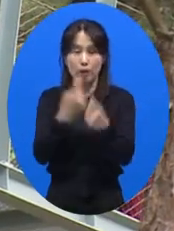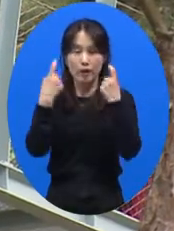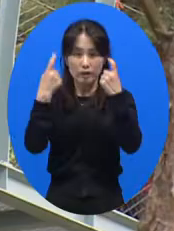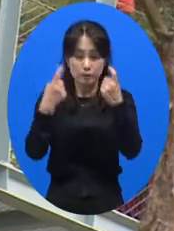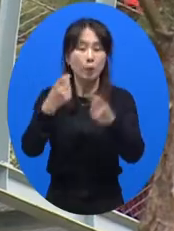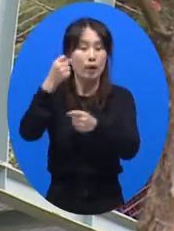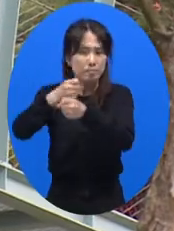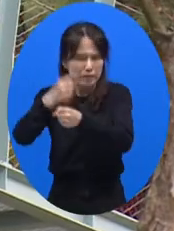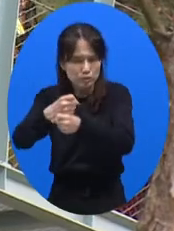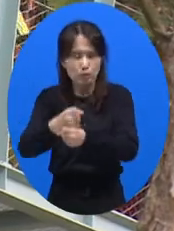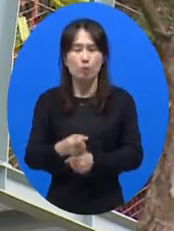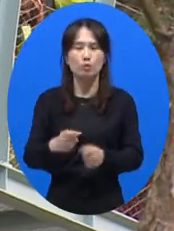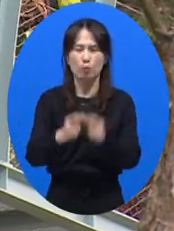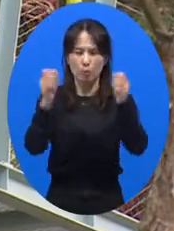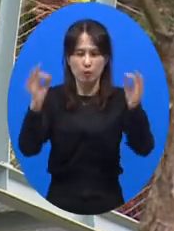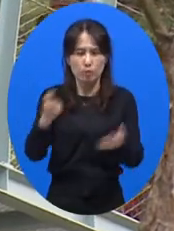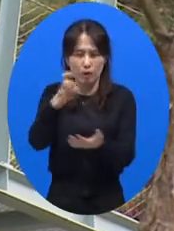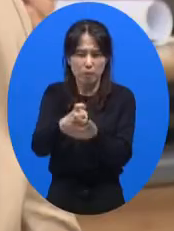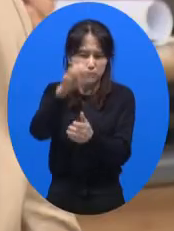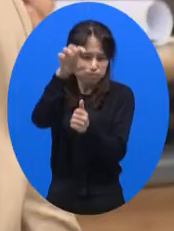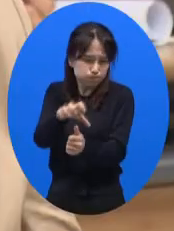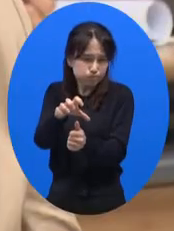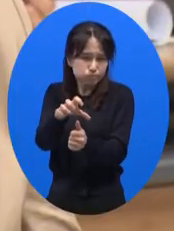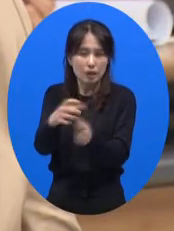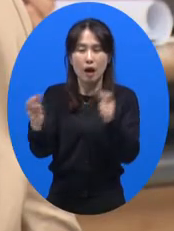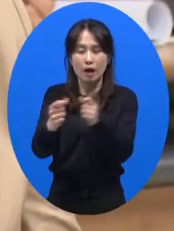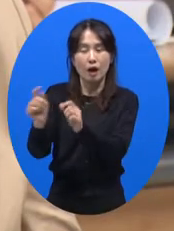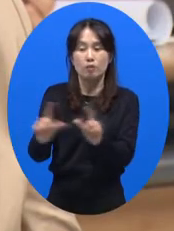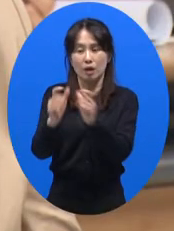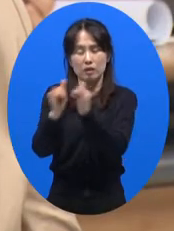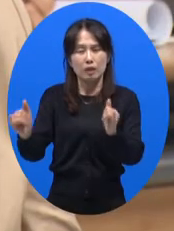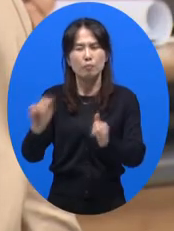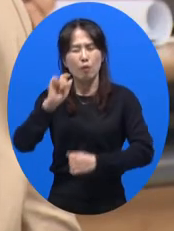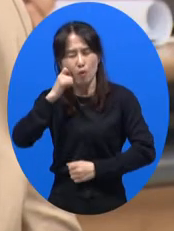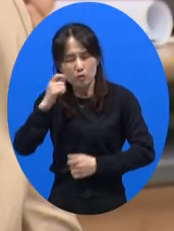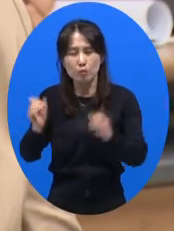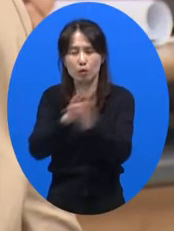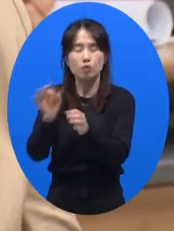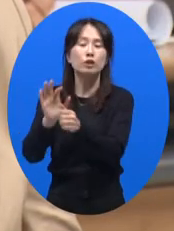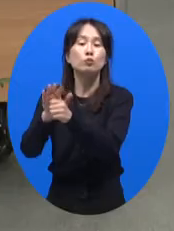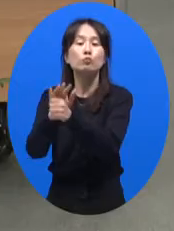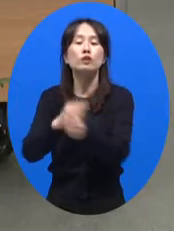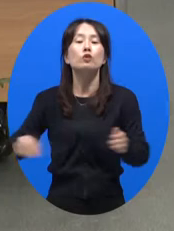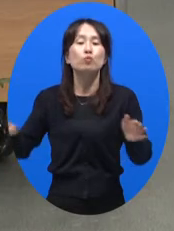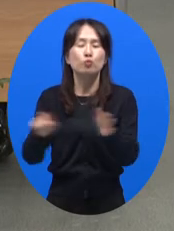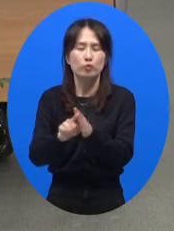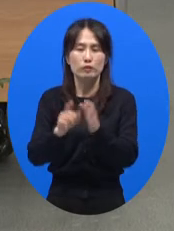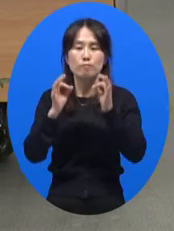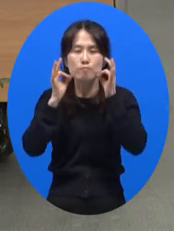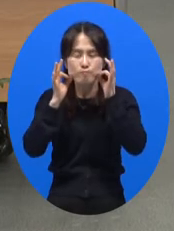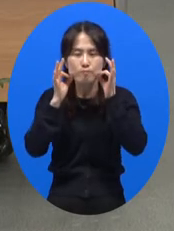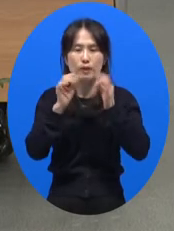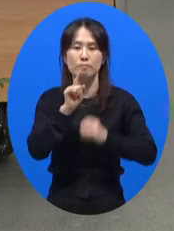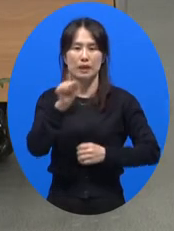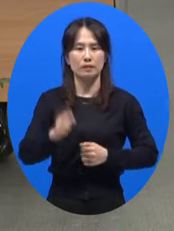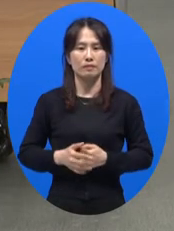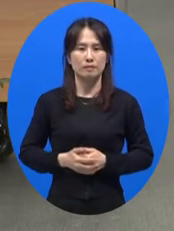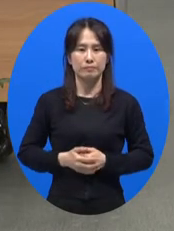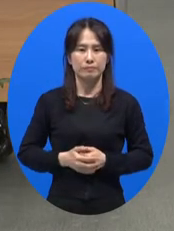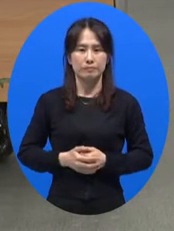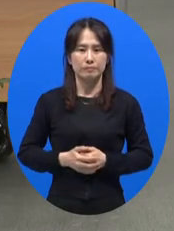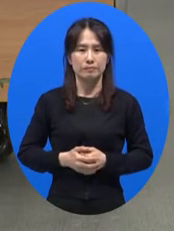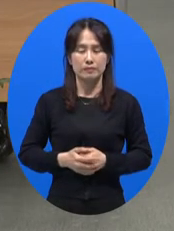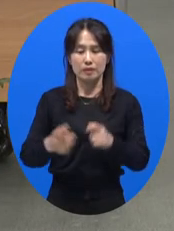공고에 다지겠다는 구성입니다 이어 접경 지 주민의 권리 부장과 지역발전을 위해 경기 강원권